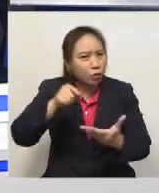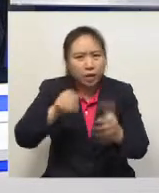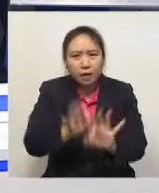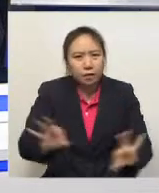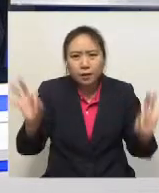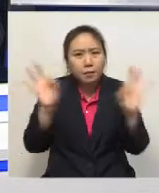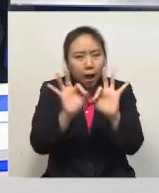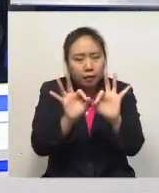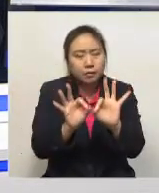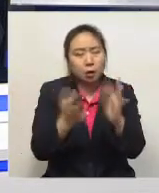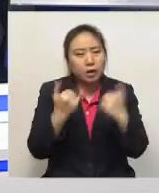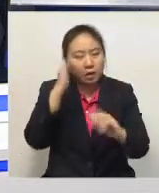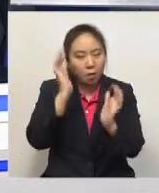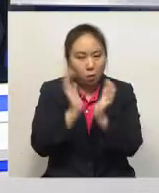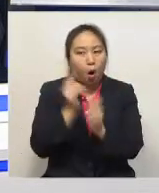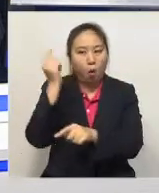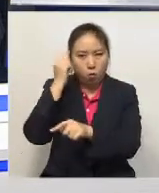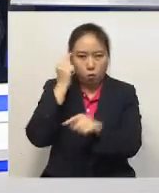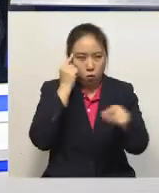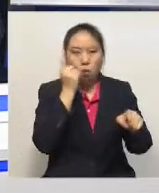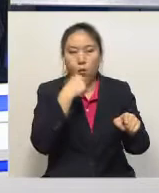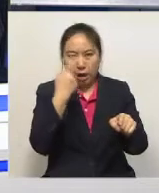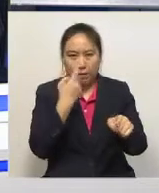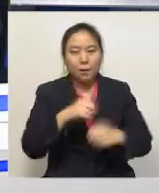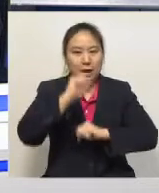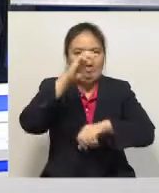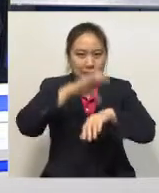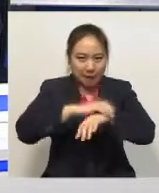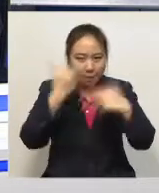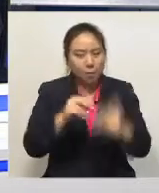นนี้ตำรวจเนี่ยคิดว่าน่าจะทราบตัวแล้วล่ะเพราะว่ามีการออกหมายจับละ2-3คนนะครับ